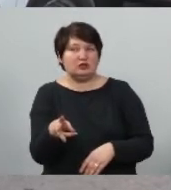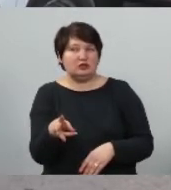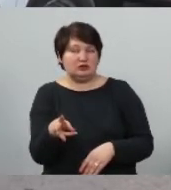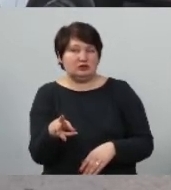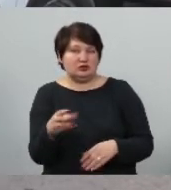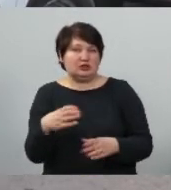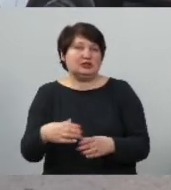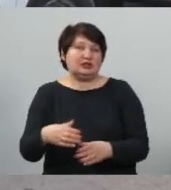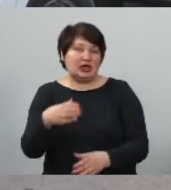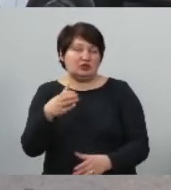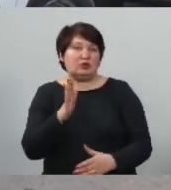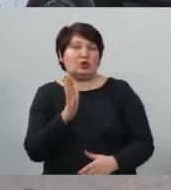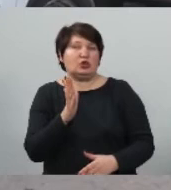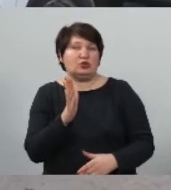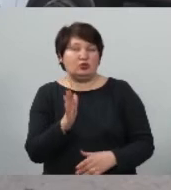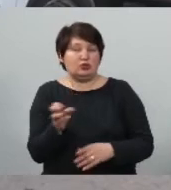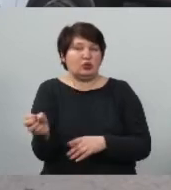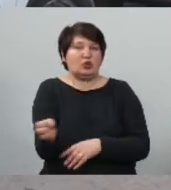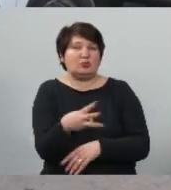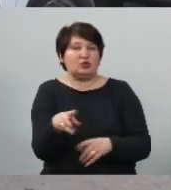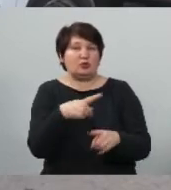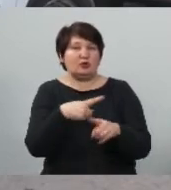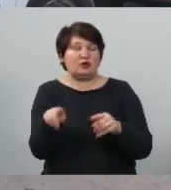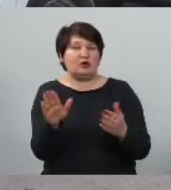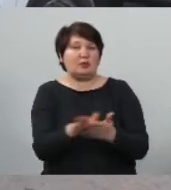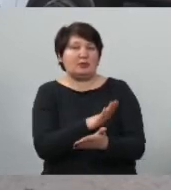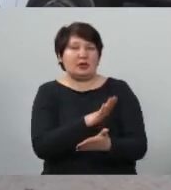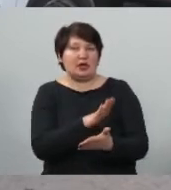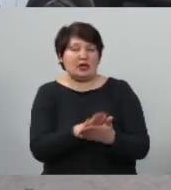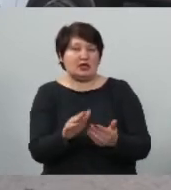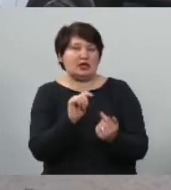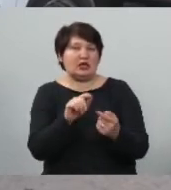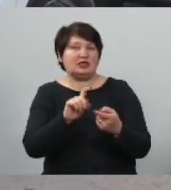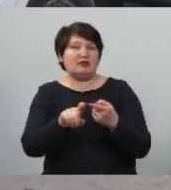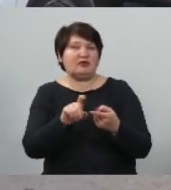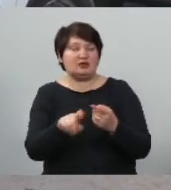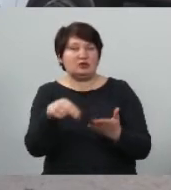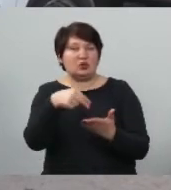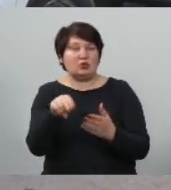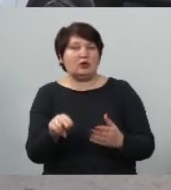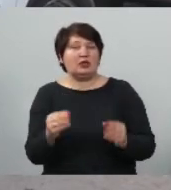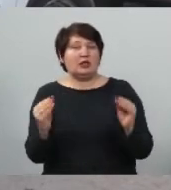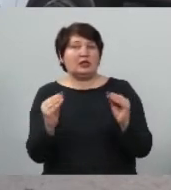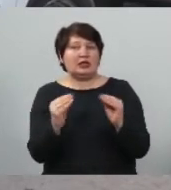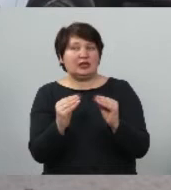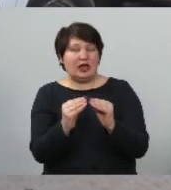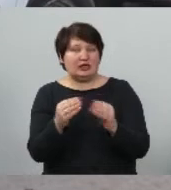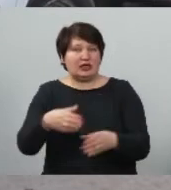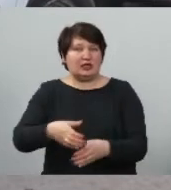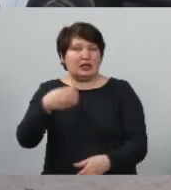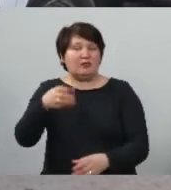засобів, які будуть розпилювати, щоб пришвидшити прибирання і дезінфекцію. Ми закупили 10